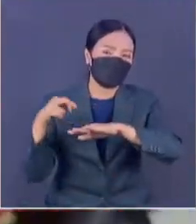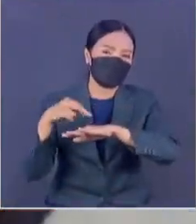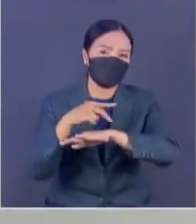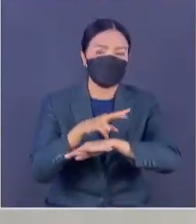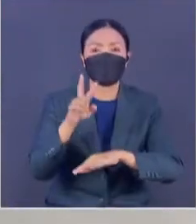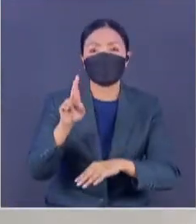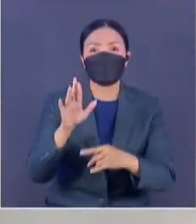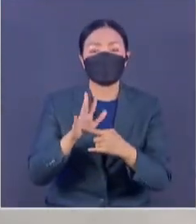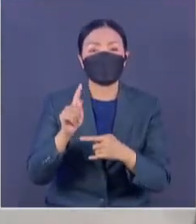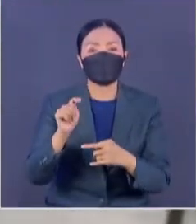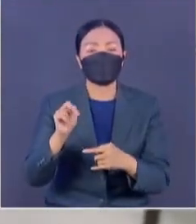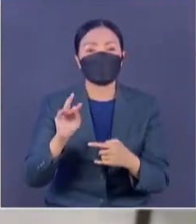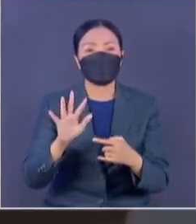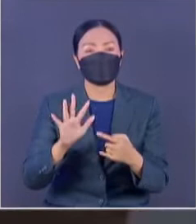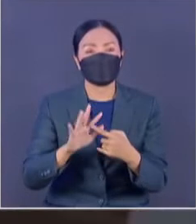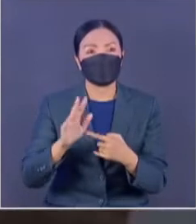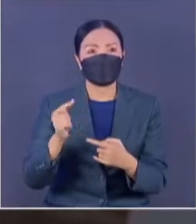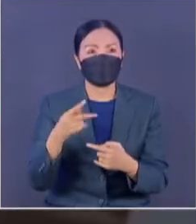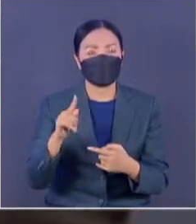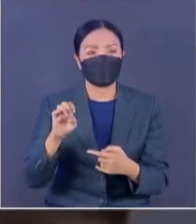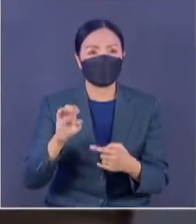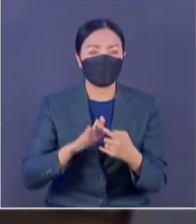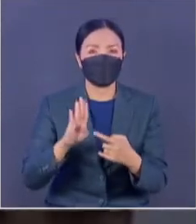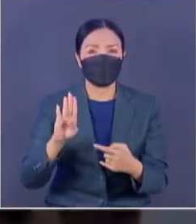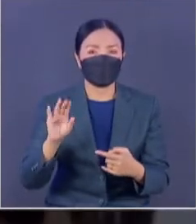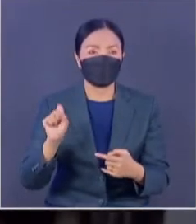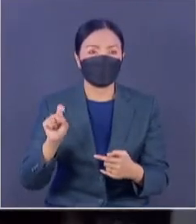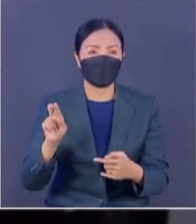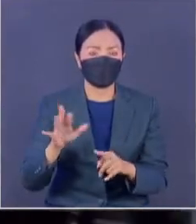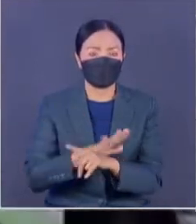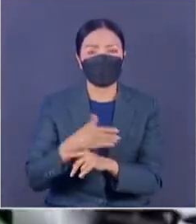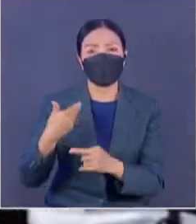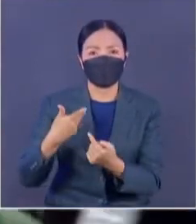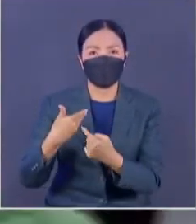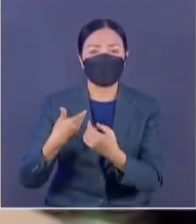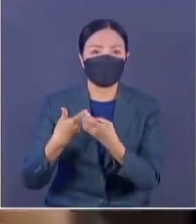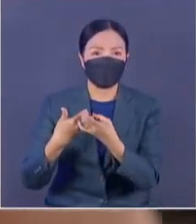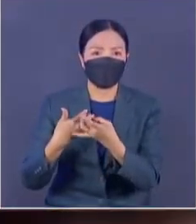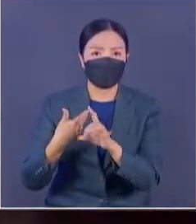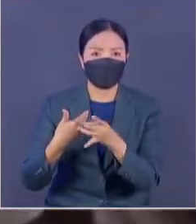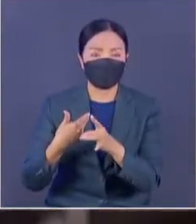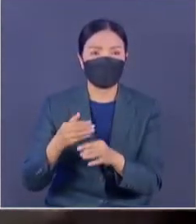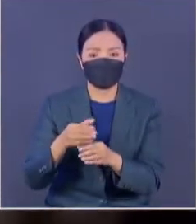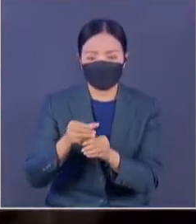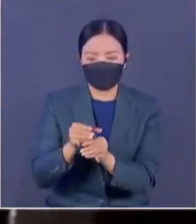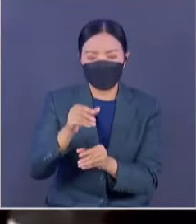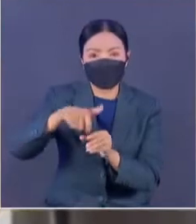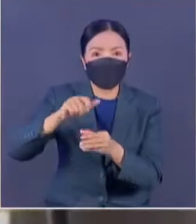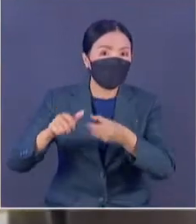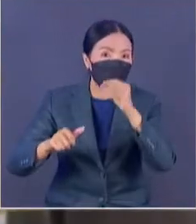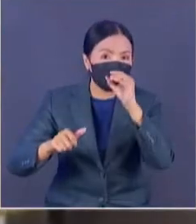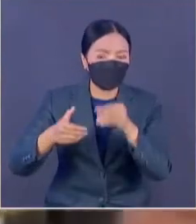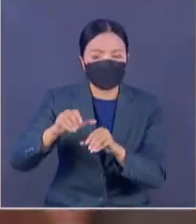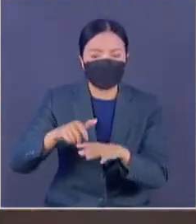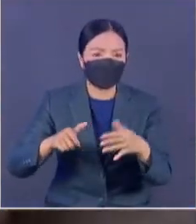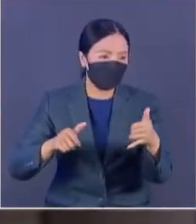เบศ18เป็นการทำร้ายหญิงสัญชาติเมียนมาอายุ50ปีด้วยการใช้ขวดเครื่องดื่มชูกำลังตีเข้าที่หัวจนหั